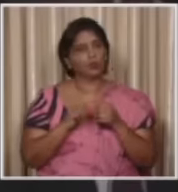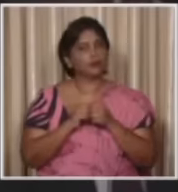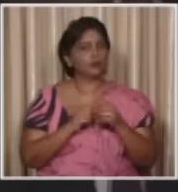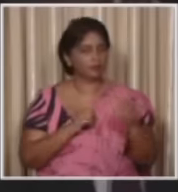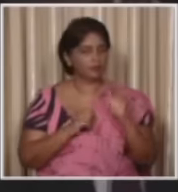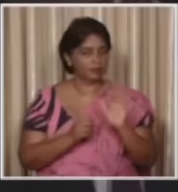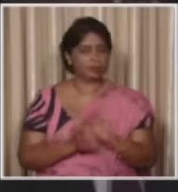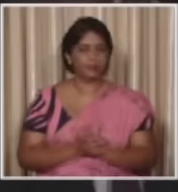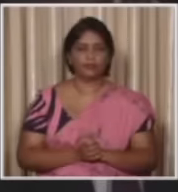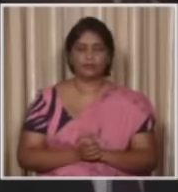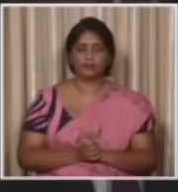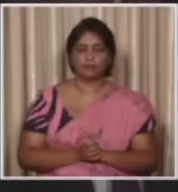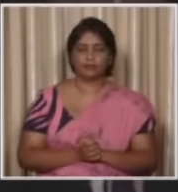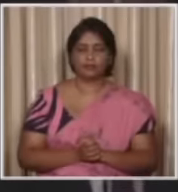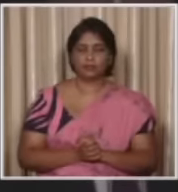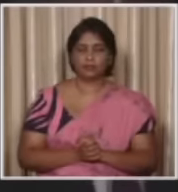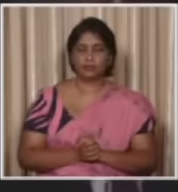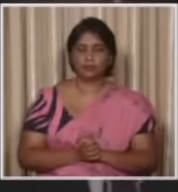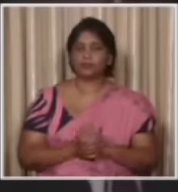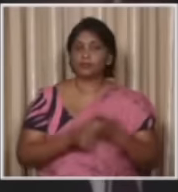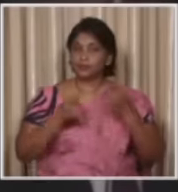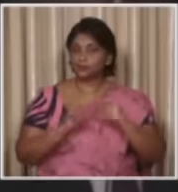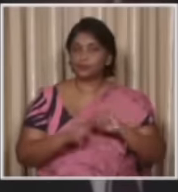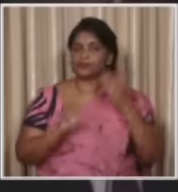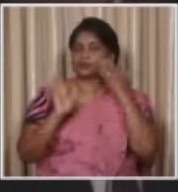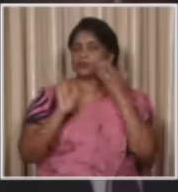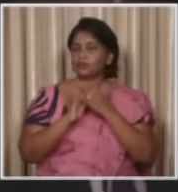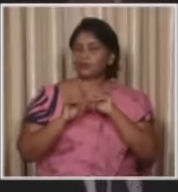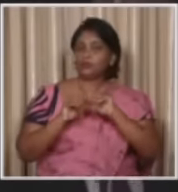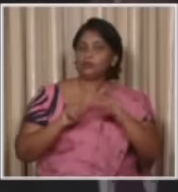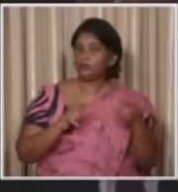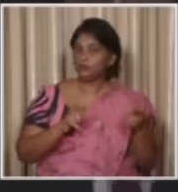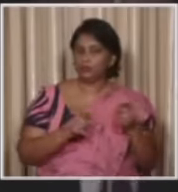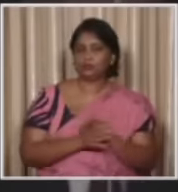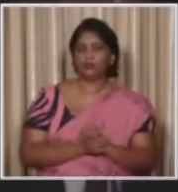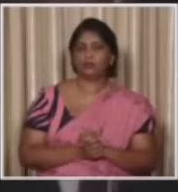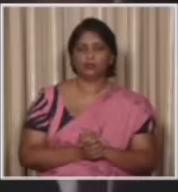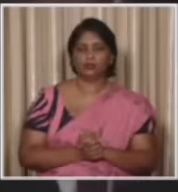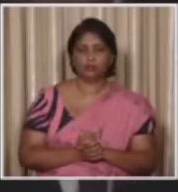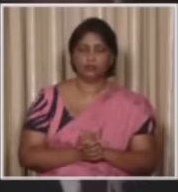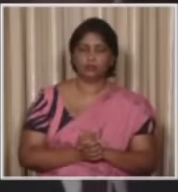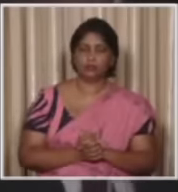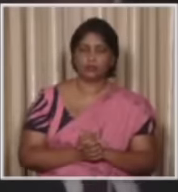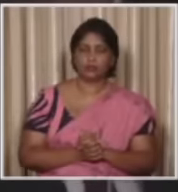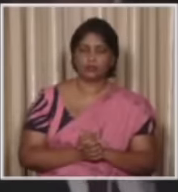කළා තියෙනවා දැන් ඊළඟට ගමු අපි අනිත් පැත්තට